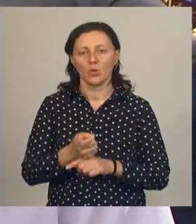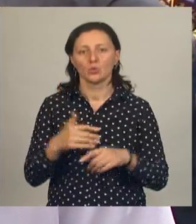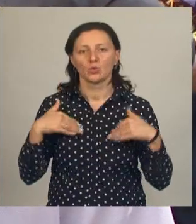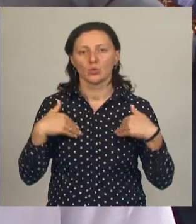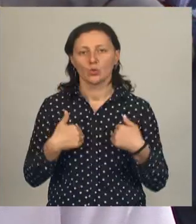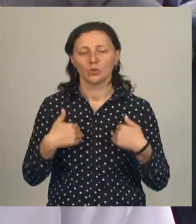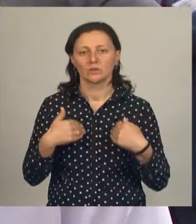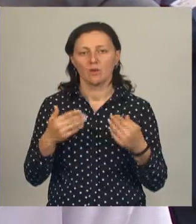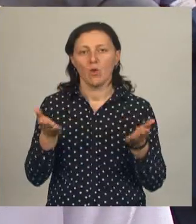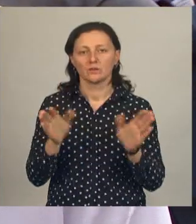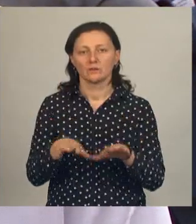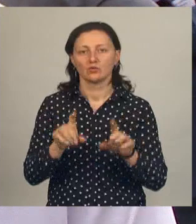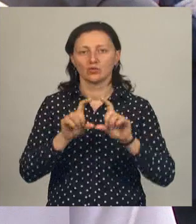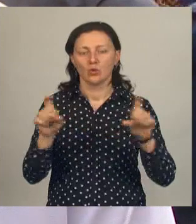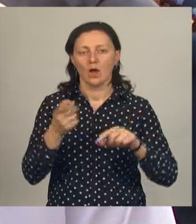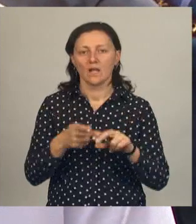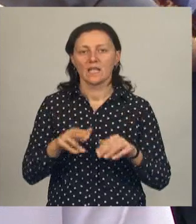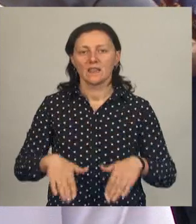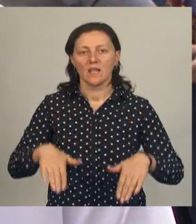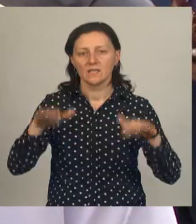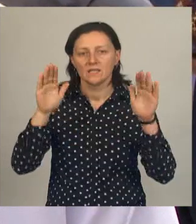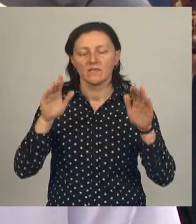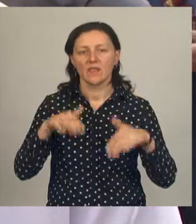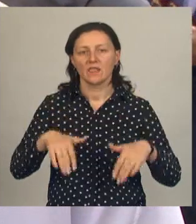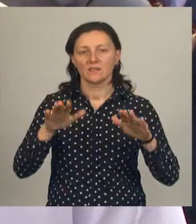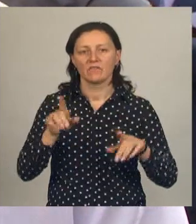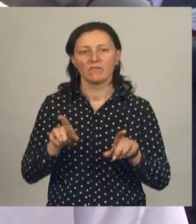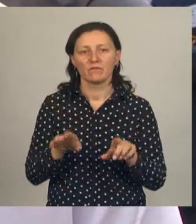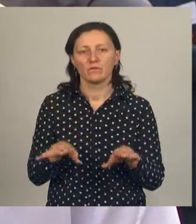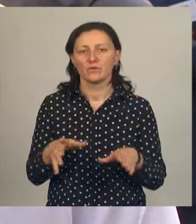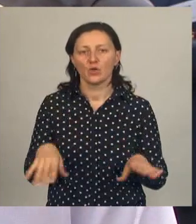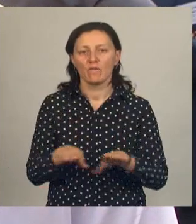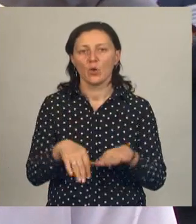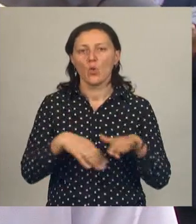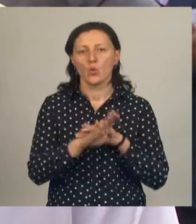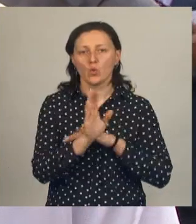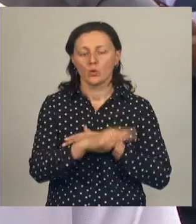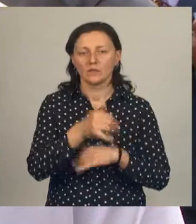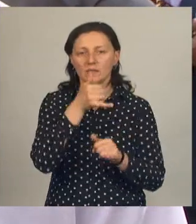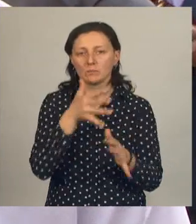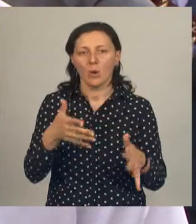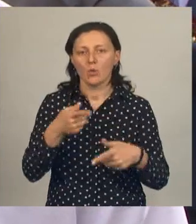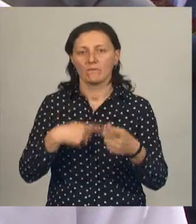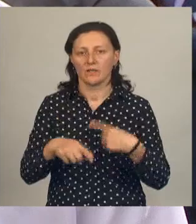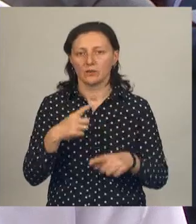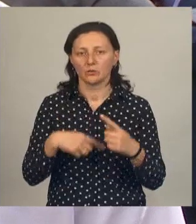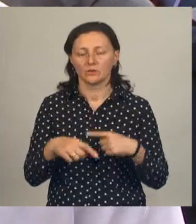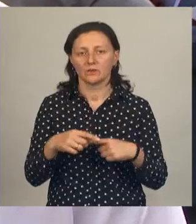школу, потому что это детство. Детство все равно уходит, и ты никак не можешь вернуться.